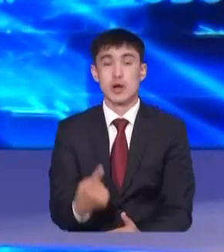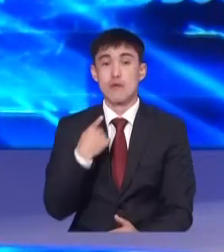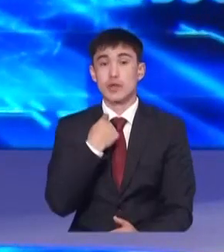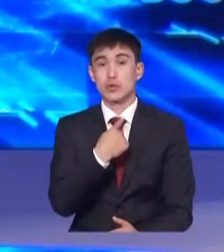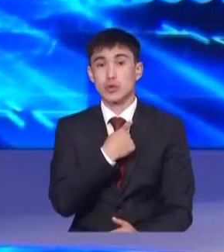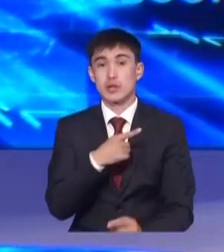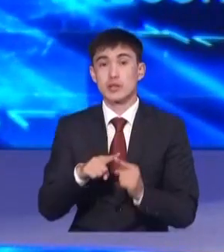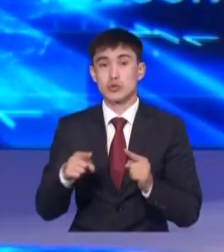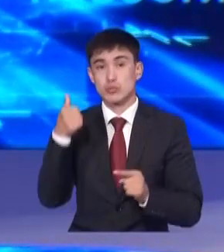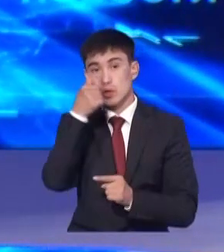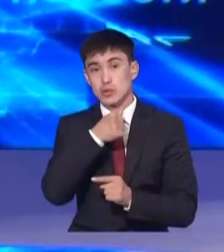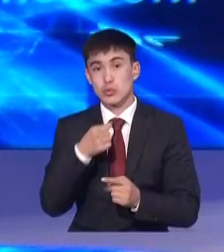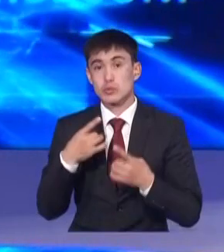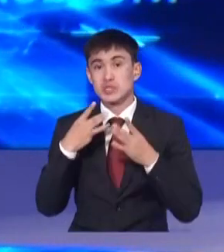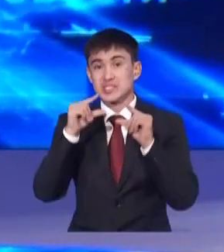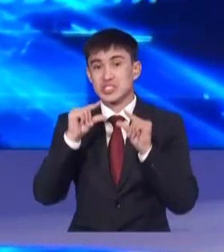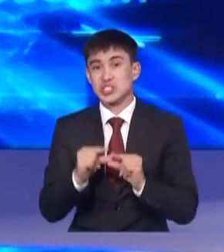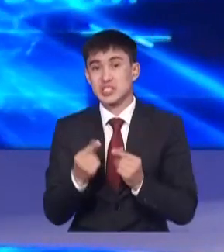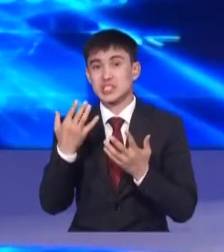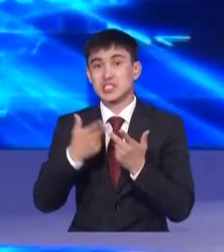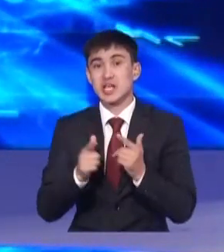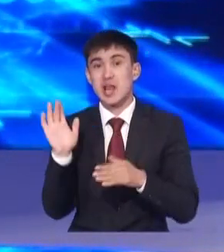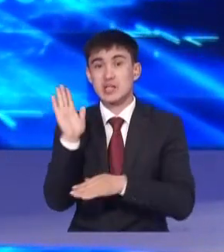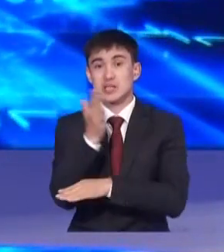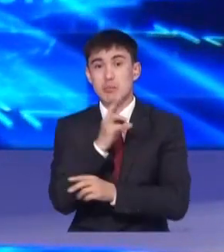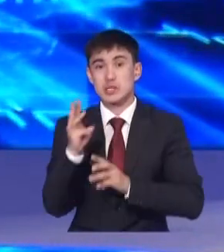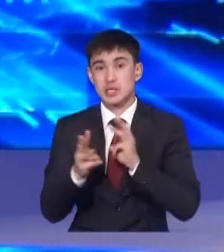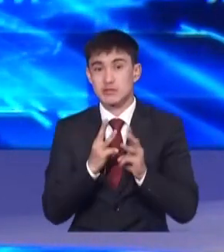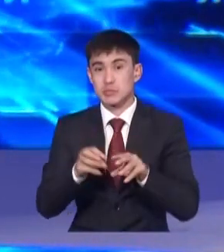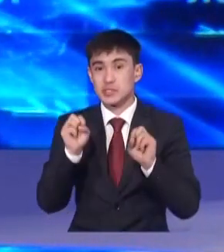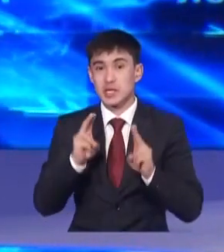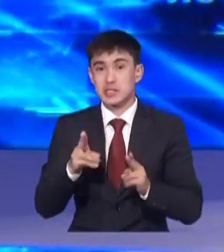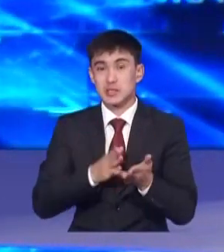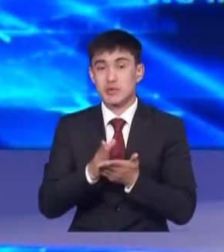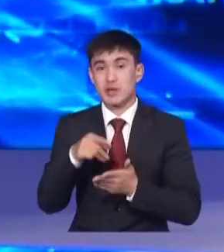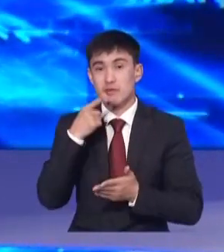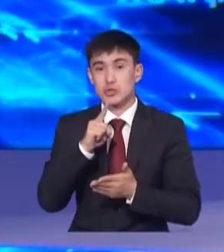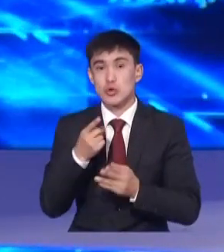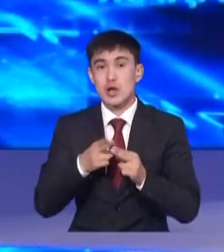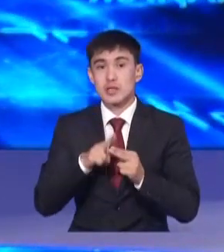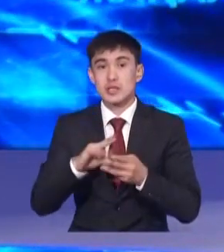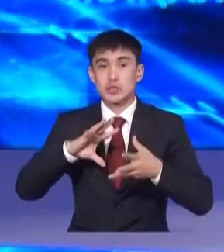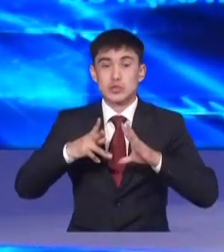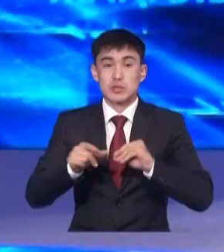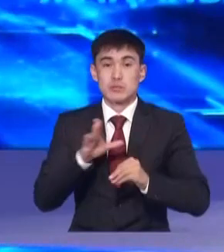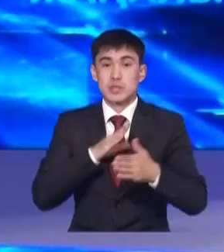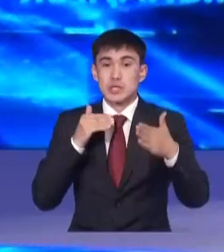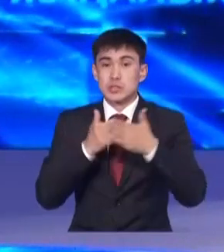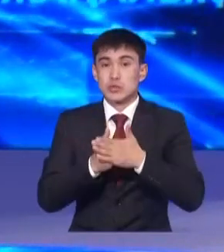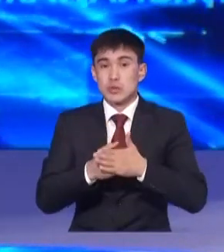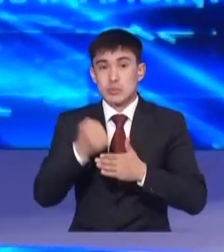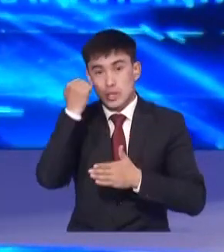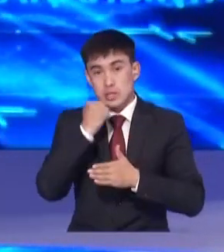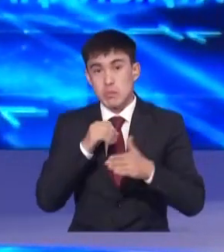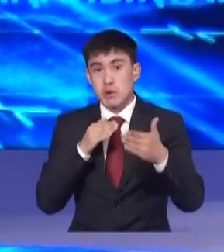В Талдыкургане в текущем году отмечается снижение числа лесных пожаров. Специалисты отрасли отмечают, что данный результат был